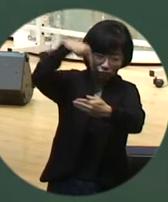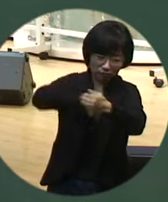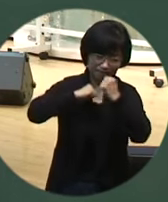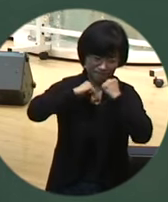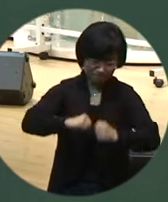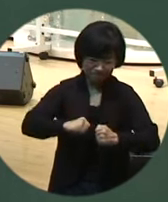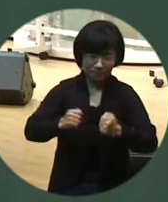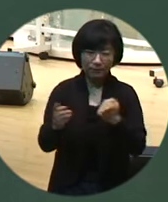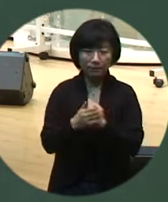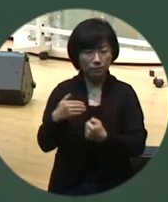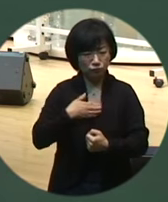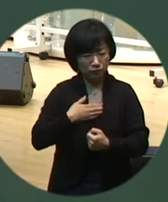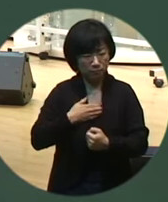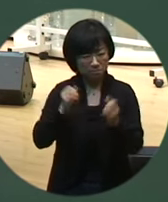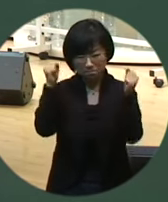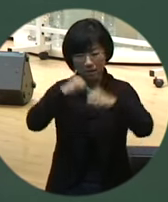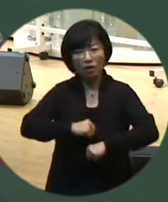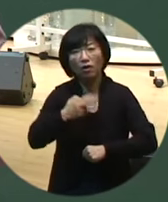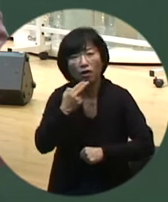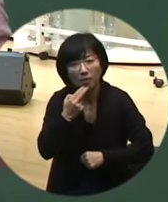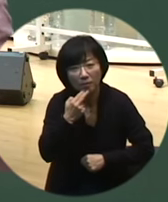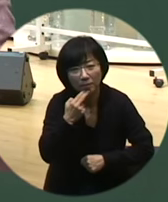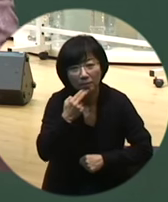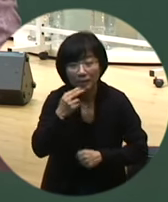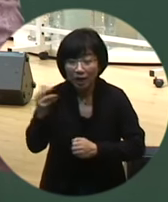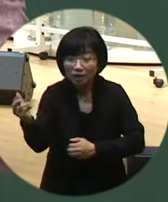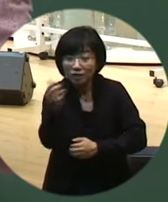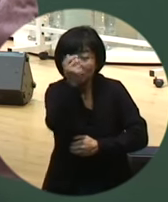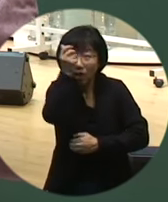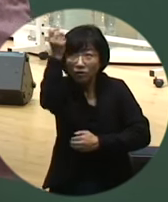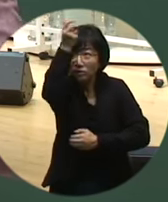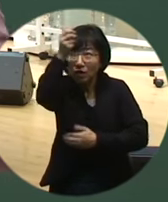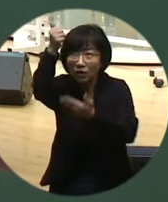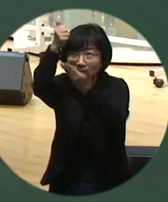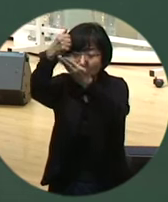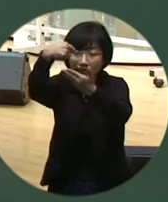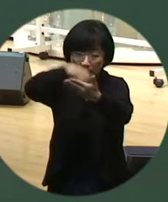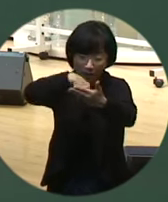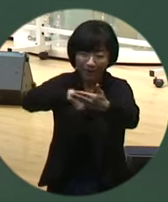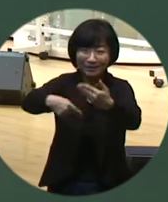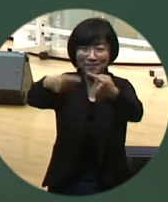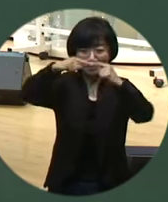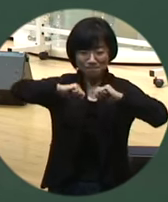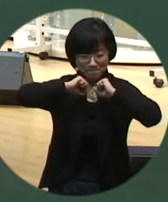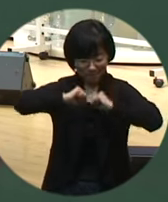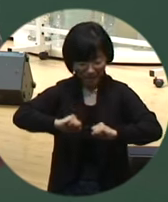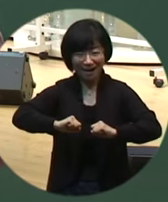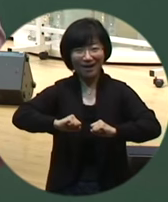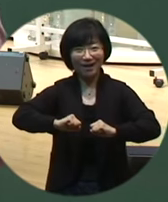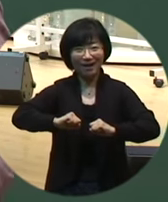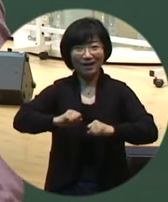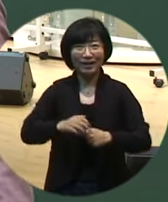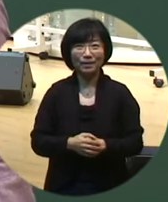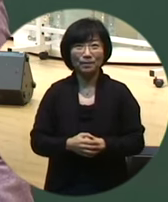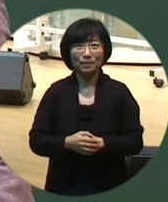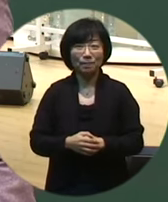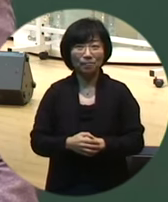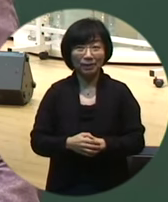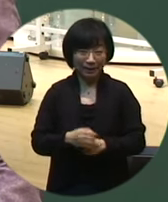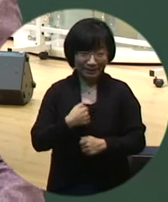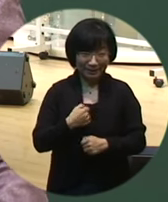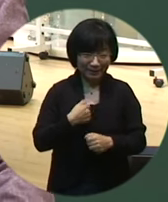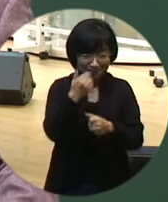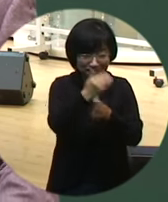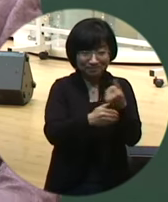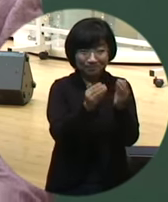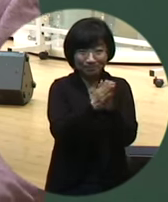망할 수가 없어요. You cannot be destroyed. 성령의 내주. Because He is with us by His Holy Spirit. 저는 성경보다가 제일 웃긴 성경 구절이 하나 있어요. And so as I